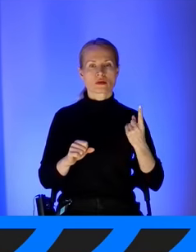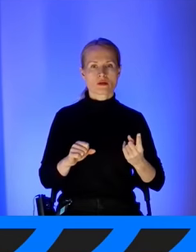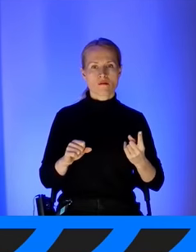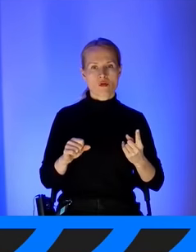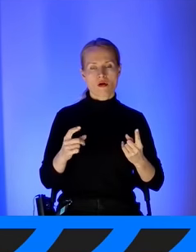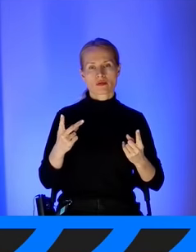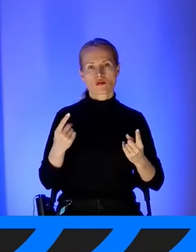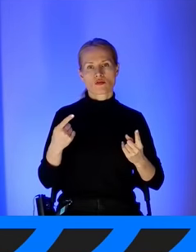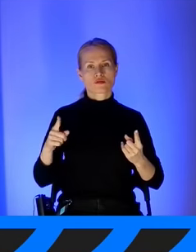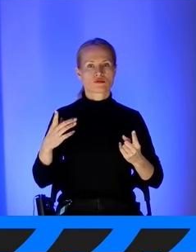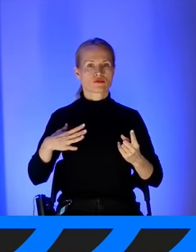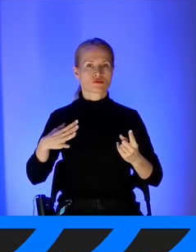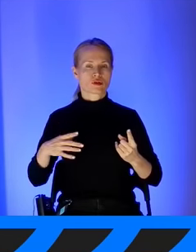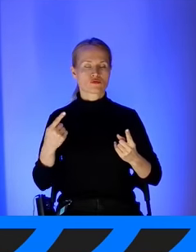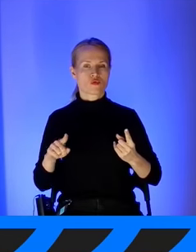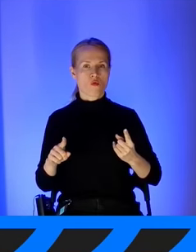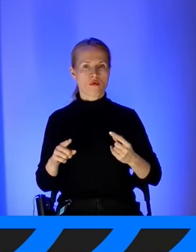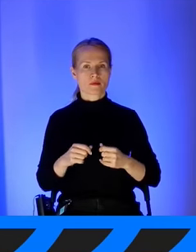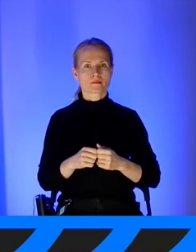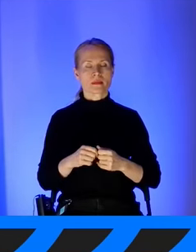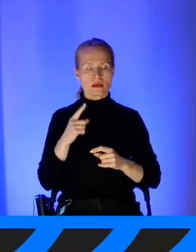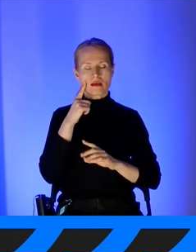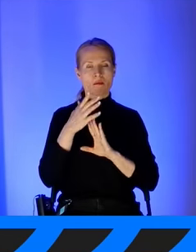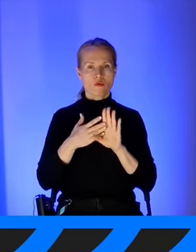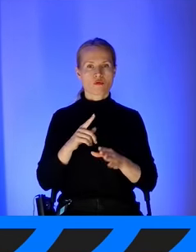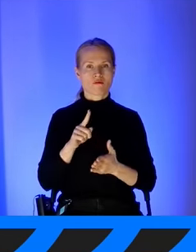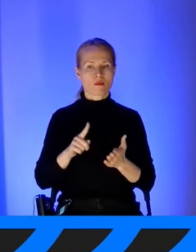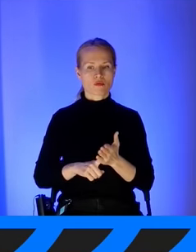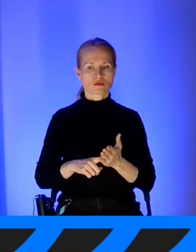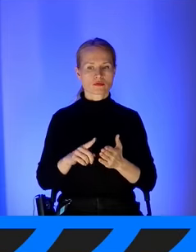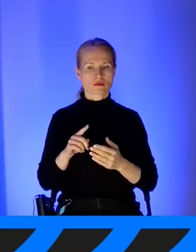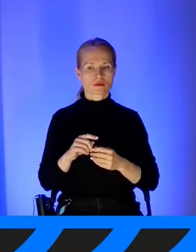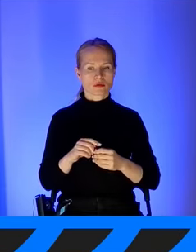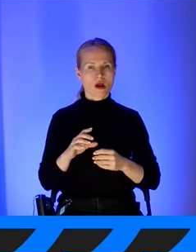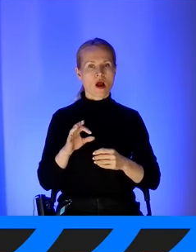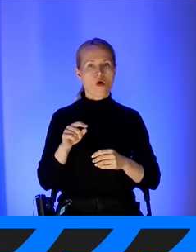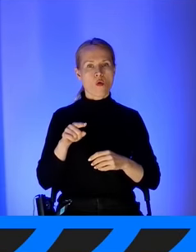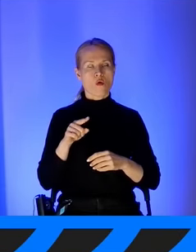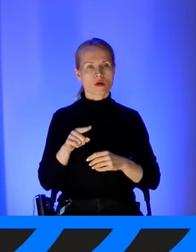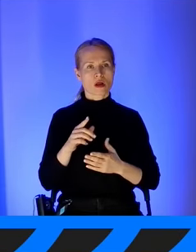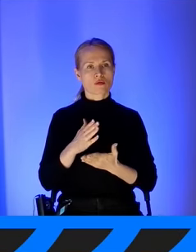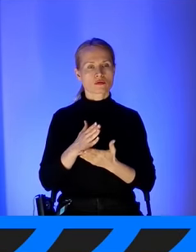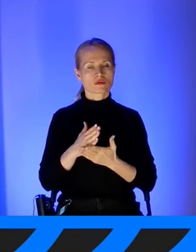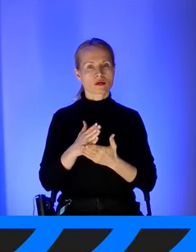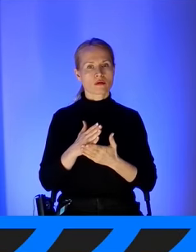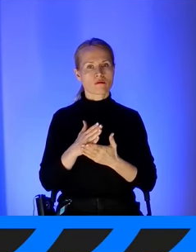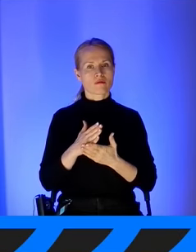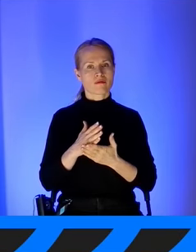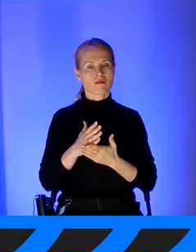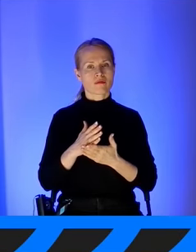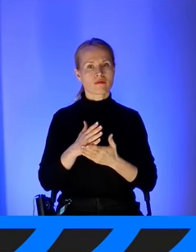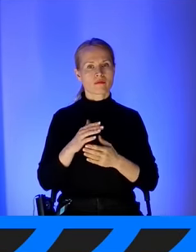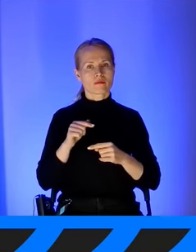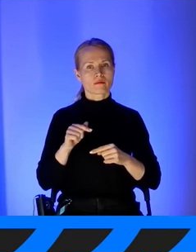ожидает другого я понял вопрос А это лежит в области соответственно